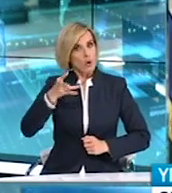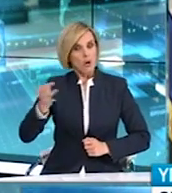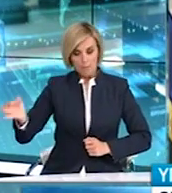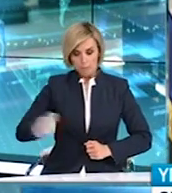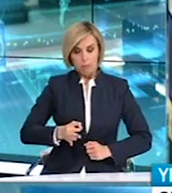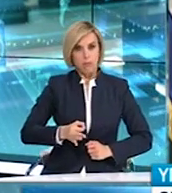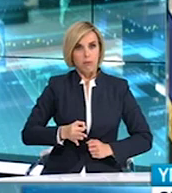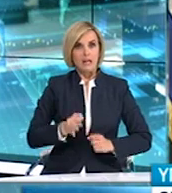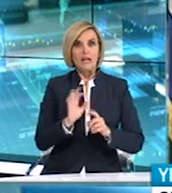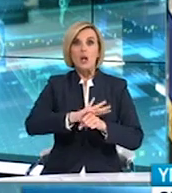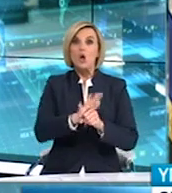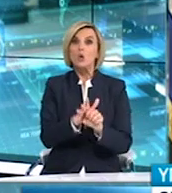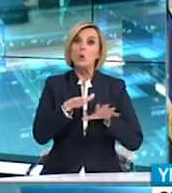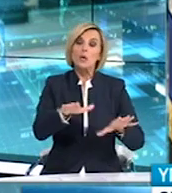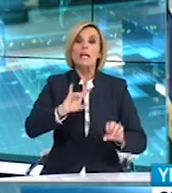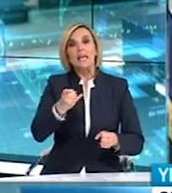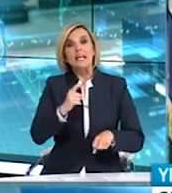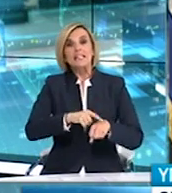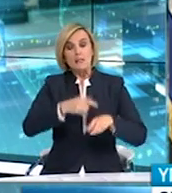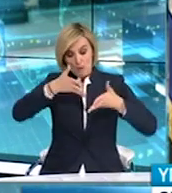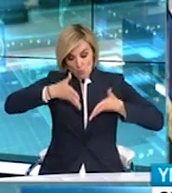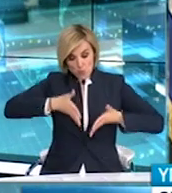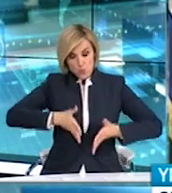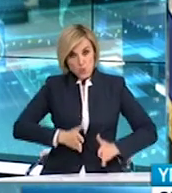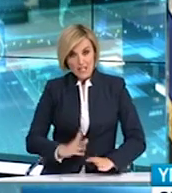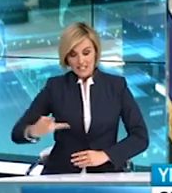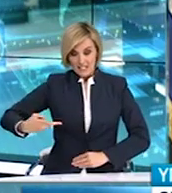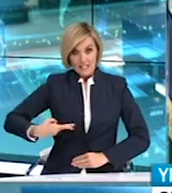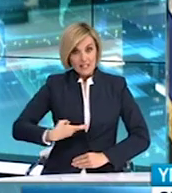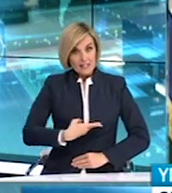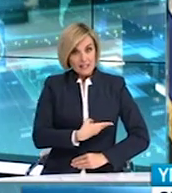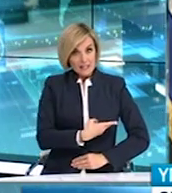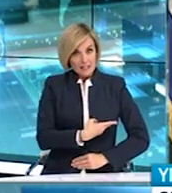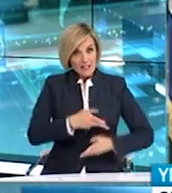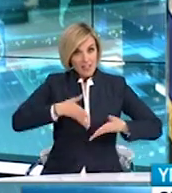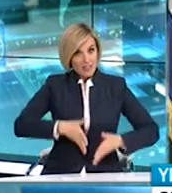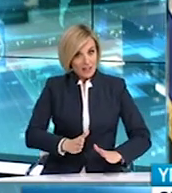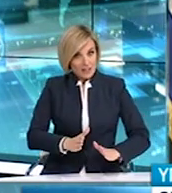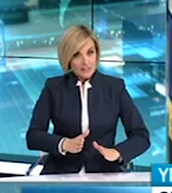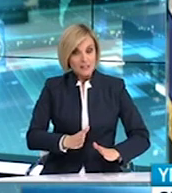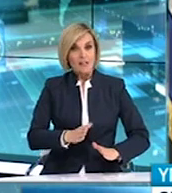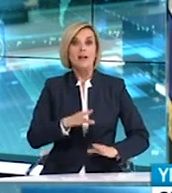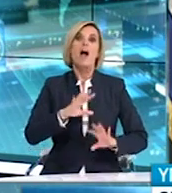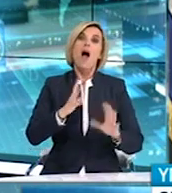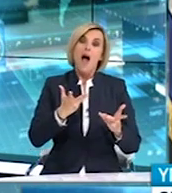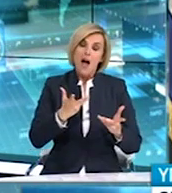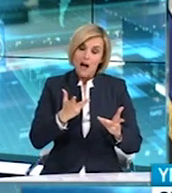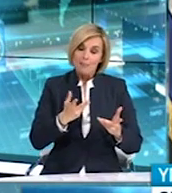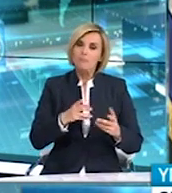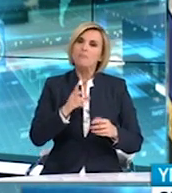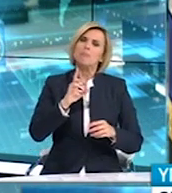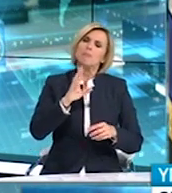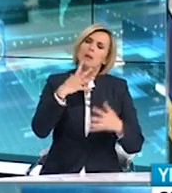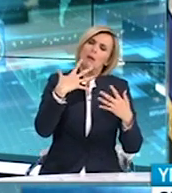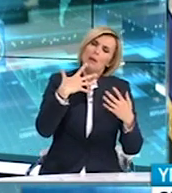εάν εκτίθεται κατά τη διάρκεια της επέμβασης ή μετά. Όλες όμως είχαν ένα κοινό χαρακτηριστικό. Τα παιδάκια δεν πεθαίνανε. Οπότε